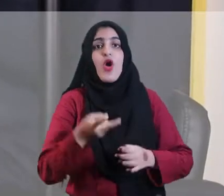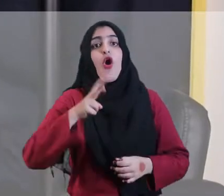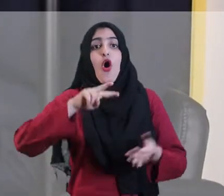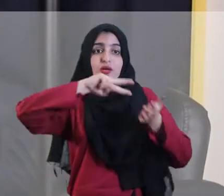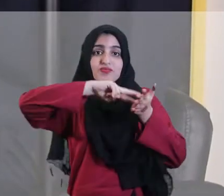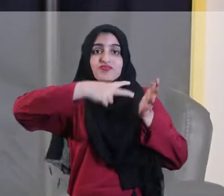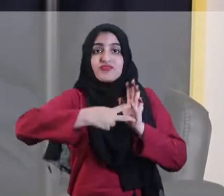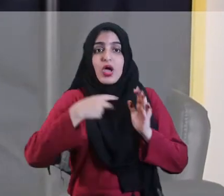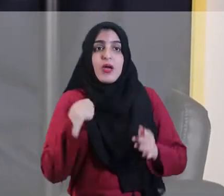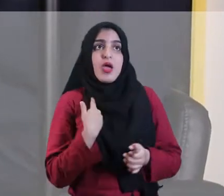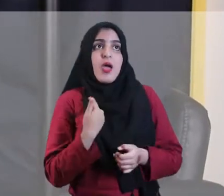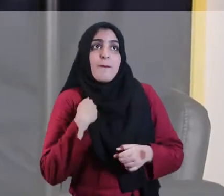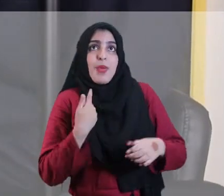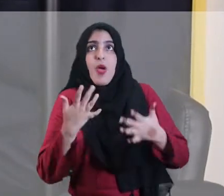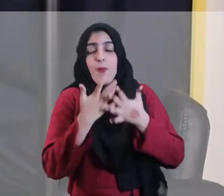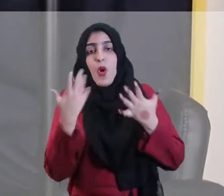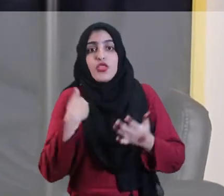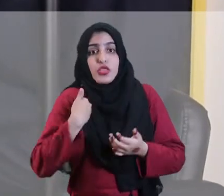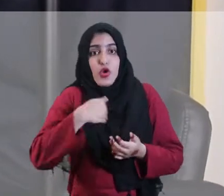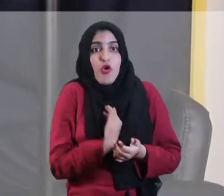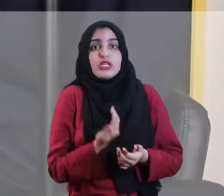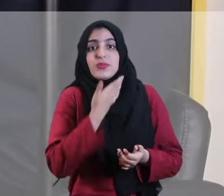प्रोफेशनल और पर्सनल